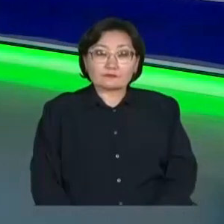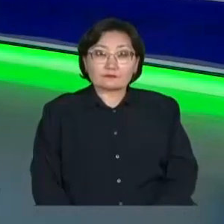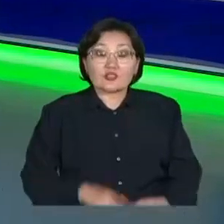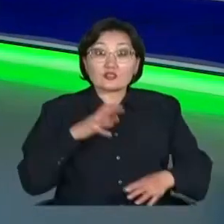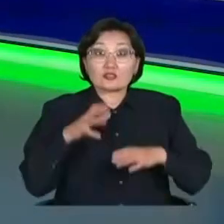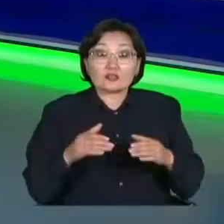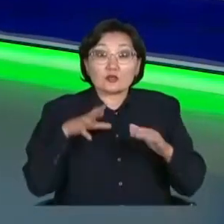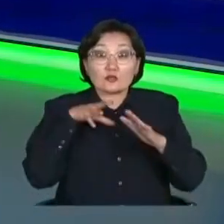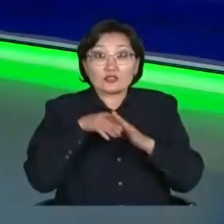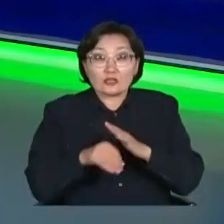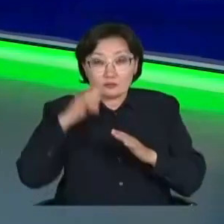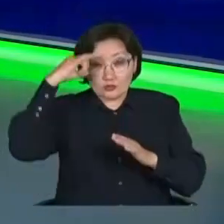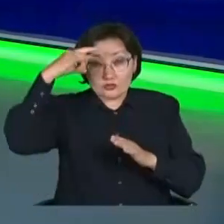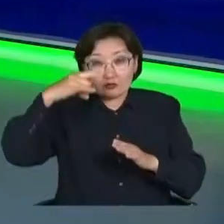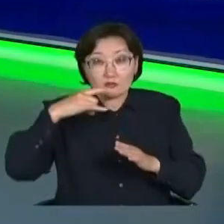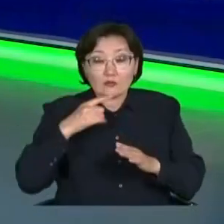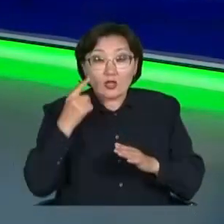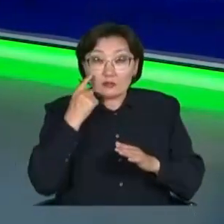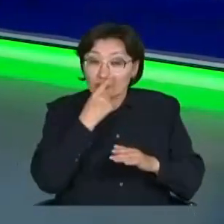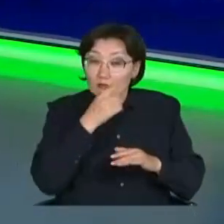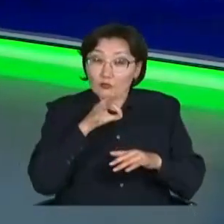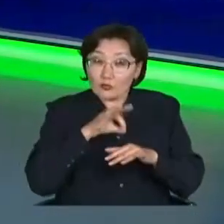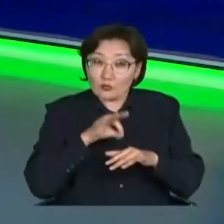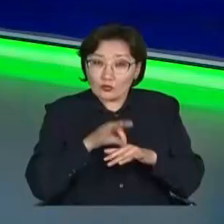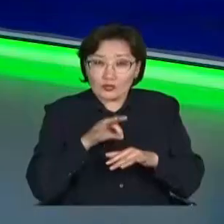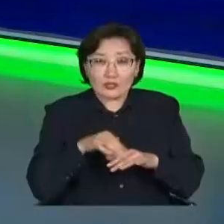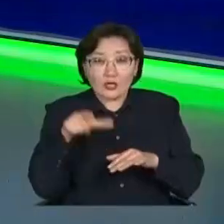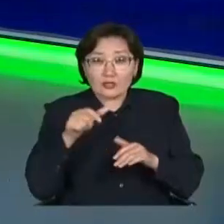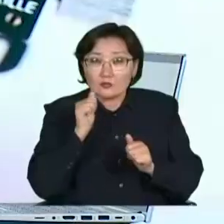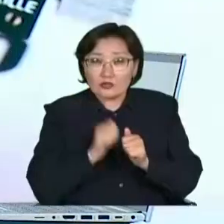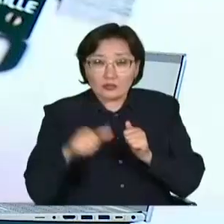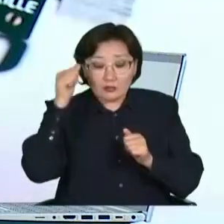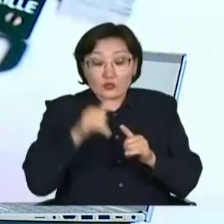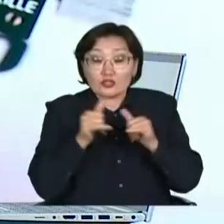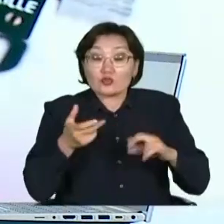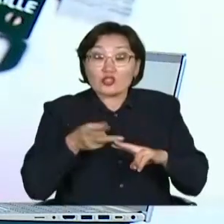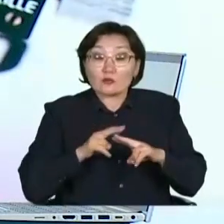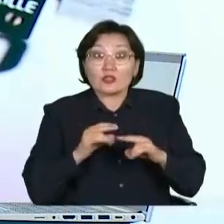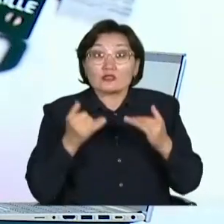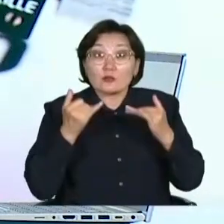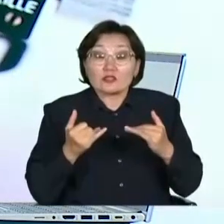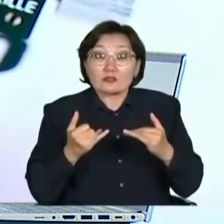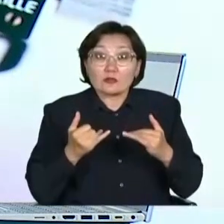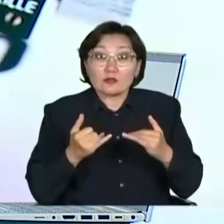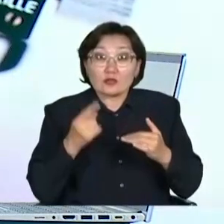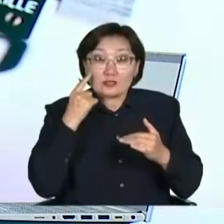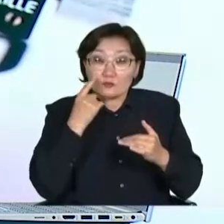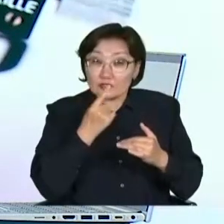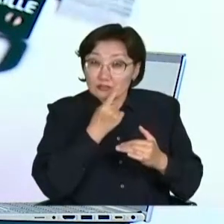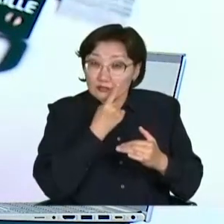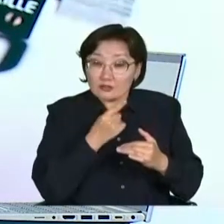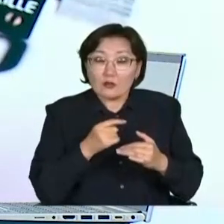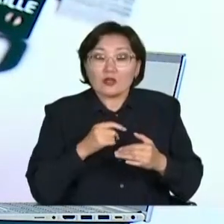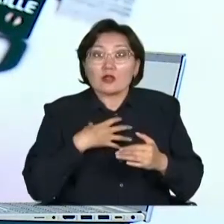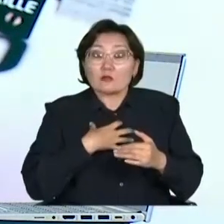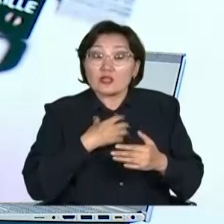Әлемде соның ішінде елімізде де көз ауруына шалдығатындар жылдан жылға көбейіп келеді. Бұл туралы заманауи офтальмологияның